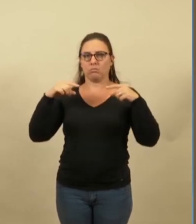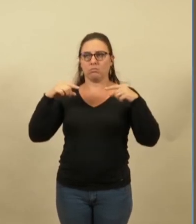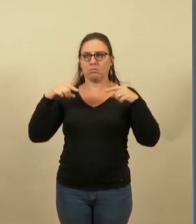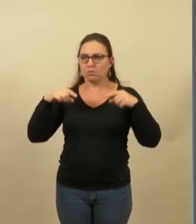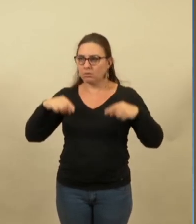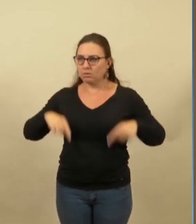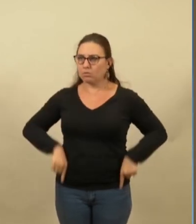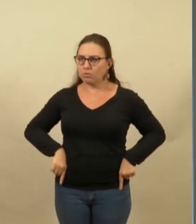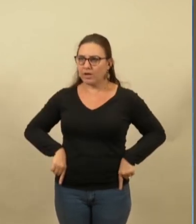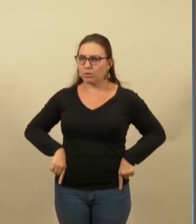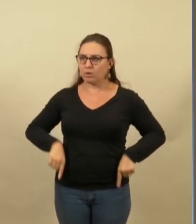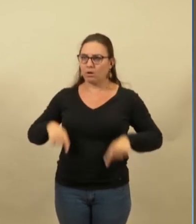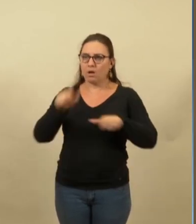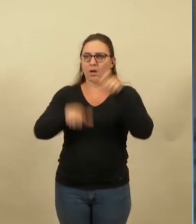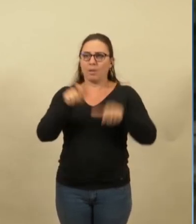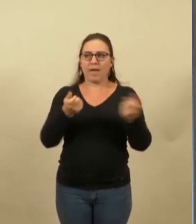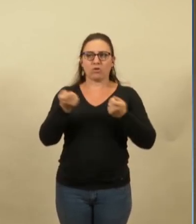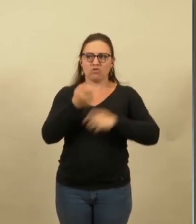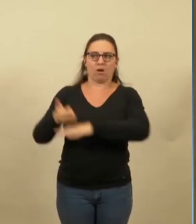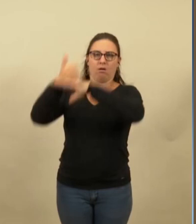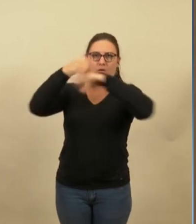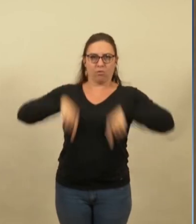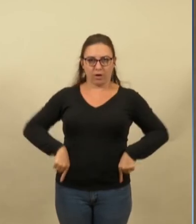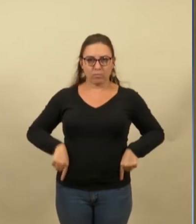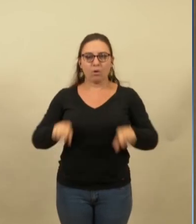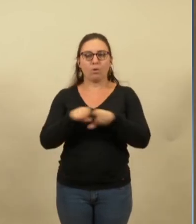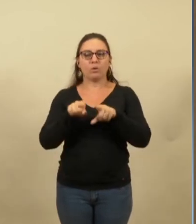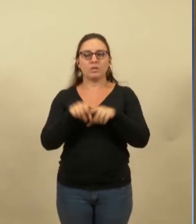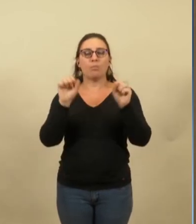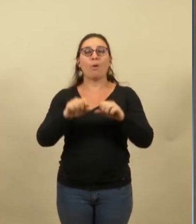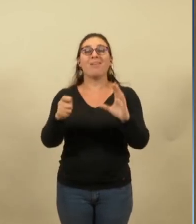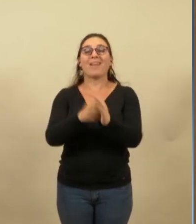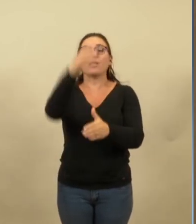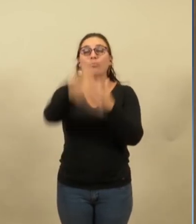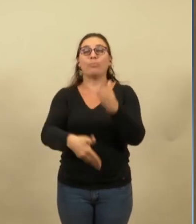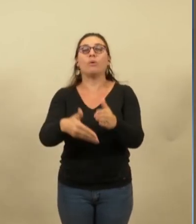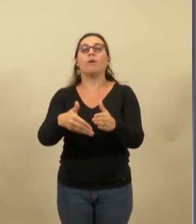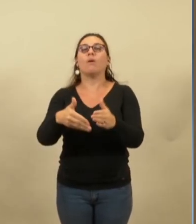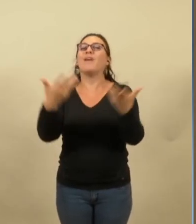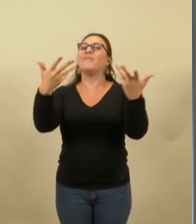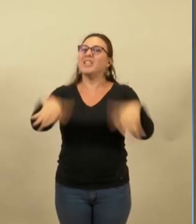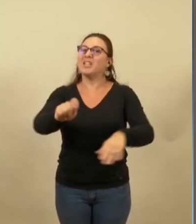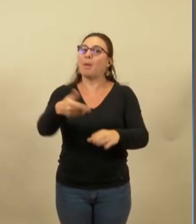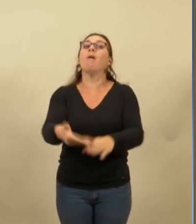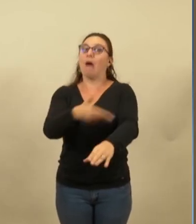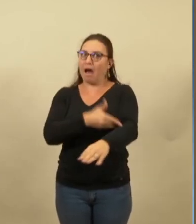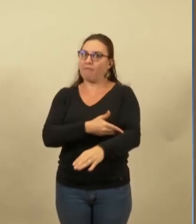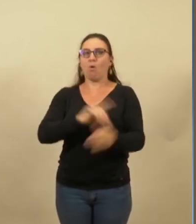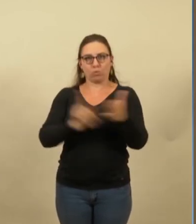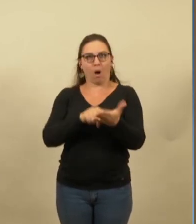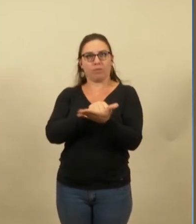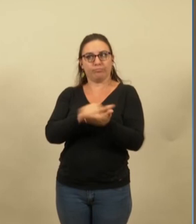qui se traduit par leur destination donc à long terme avant le terme normal de leur mandat